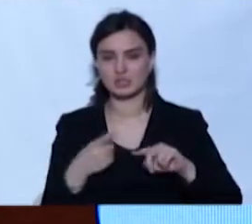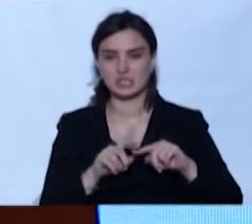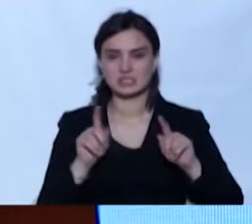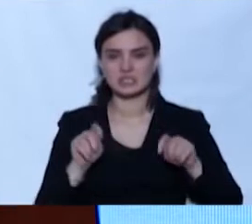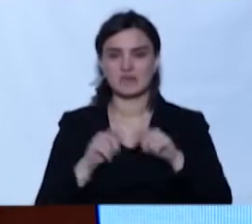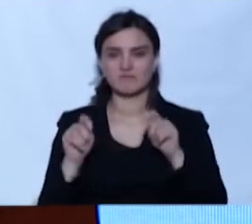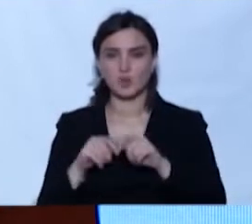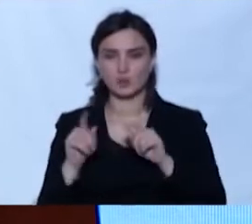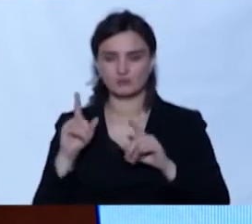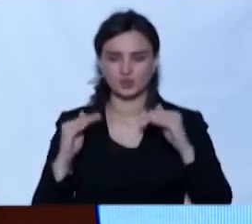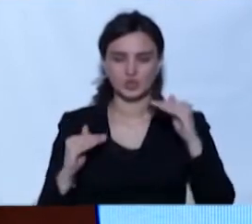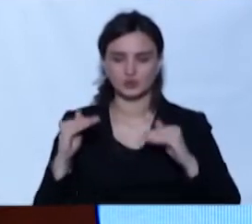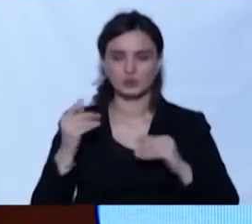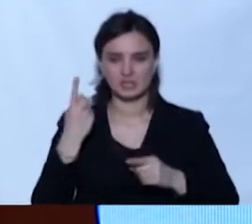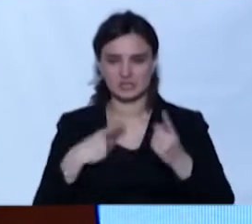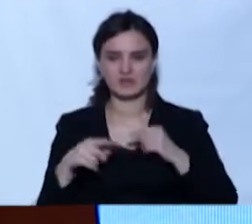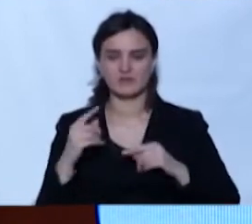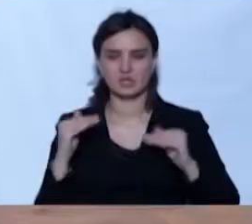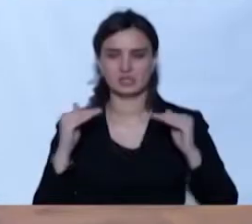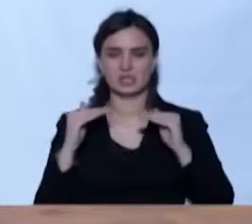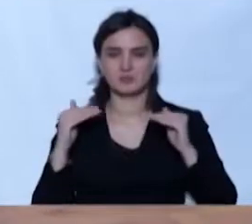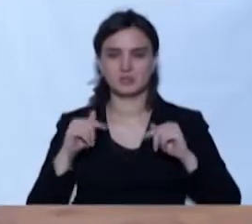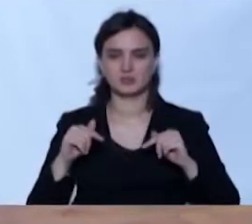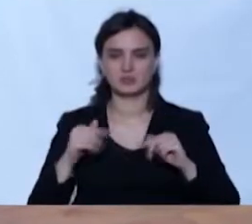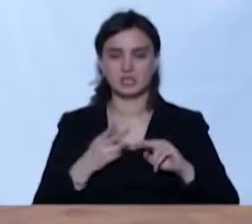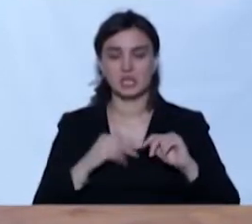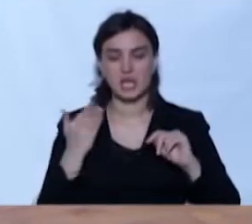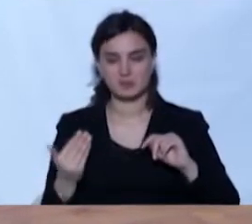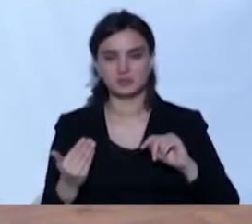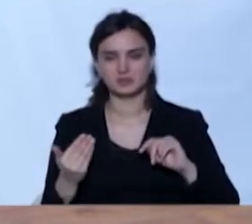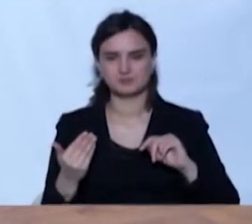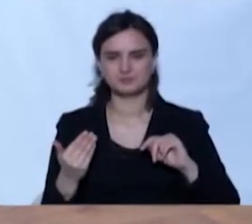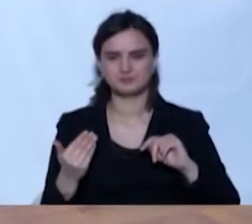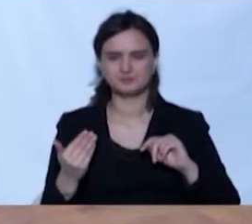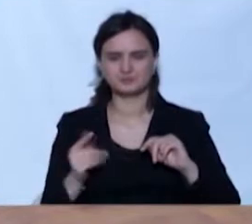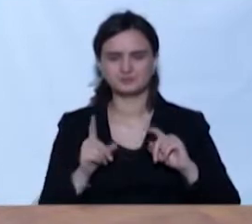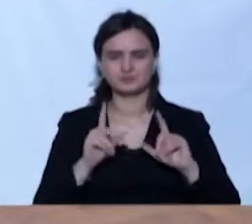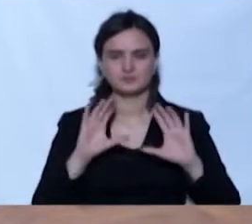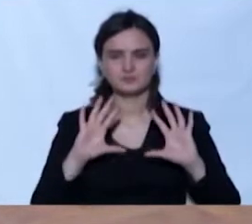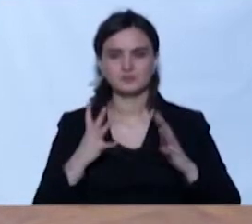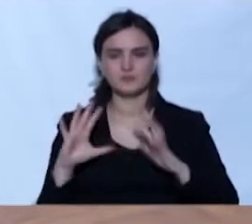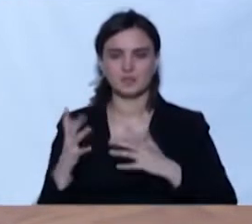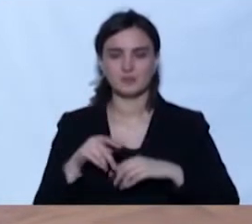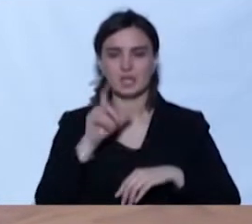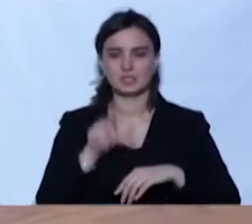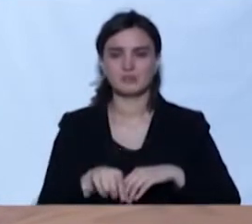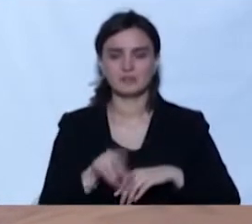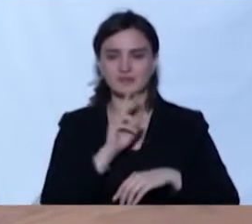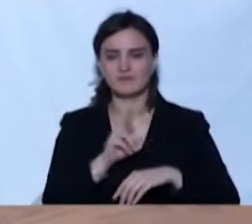წონასწორობა აღდგება. ამით რა ხდება? ადამიანი, რომელიც გადის ამ